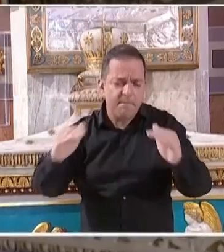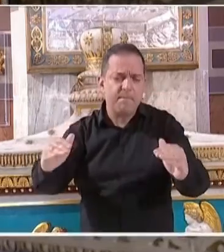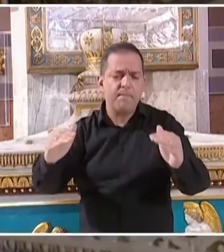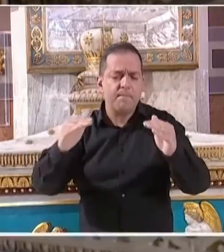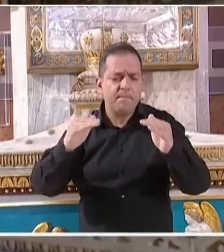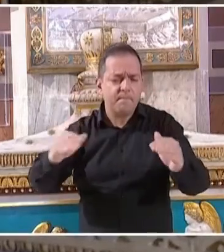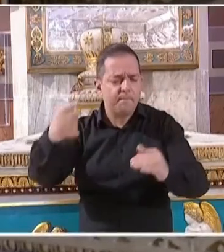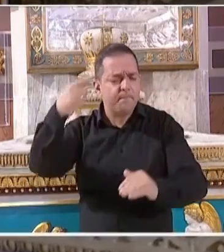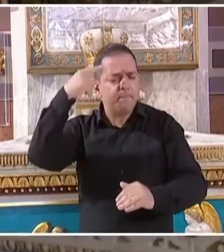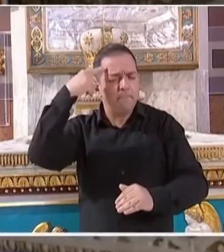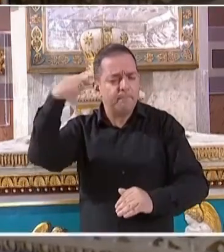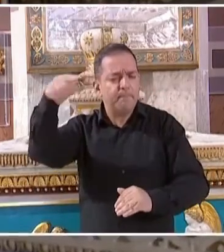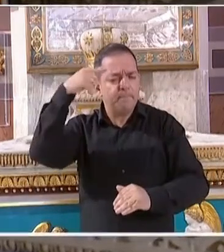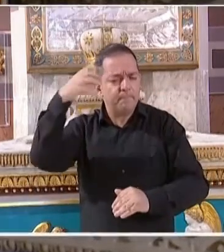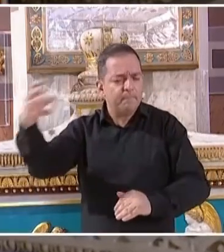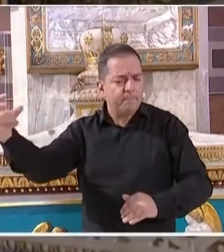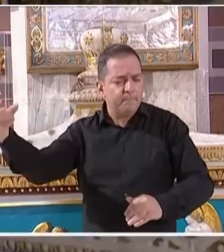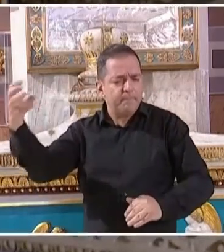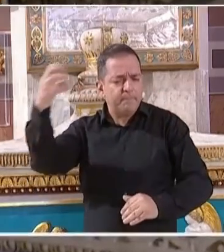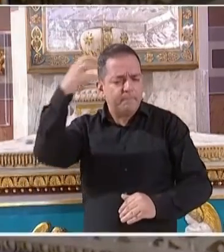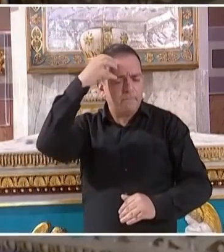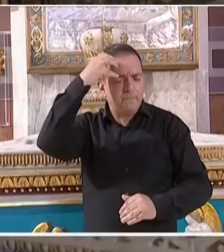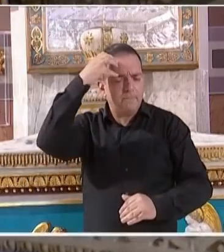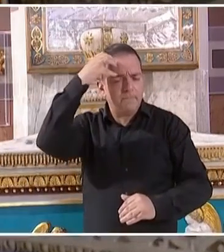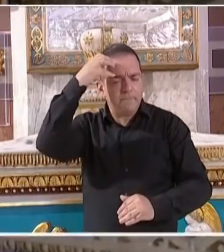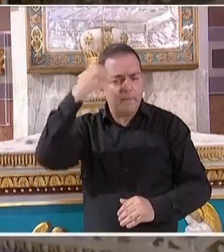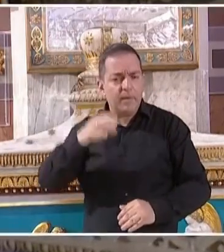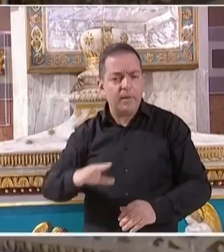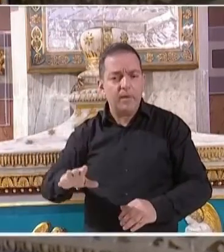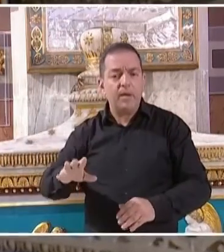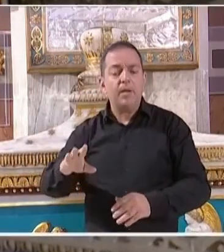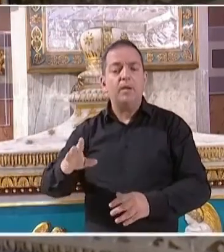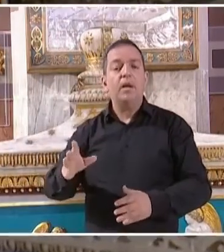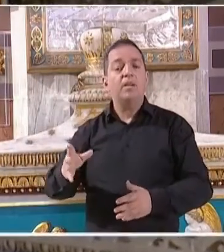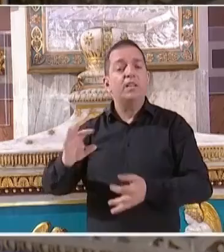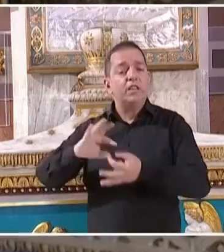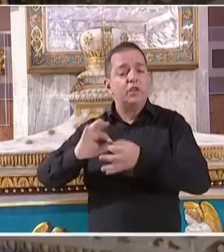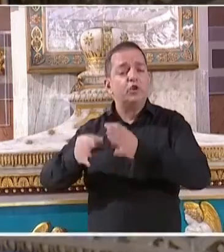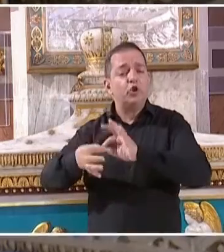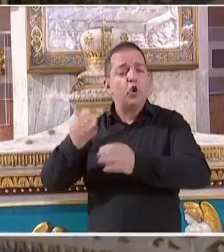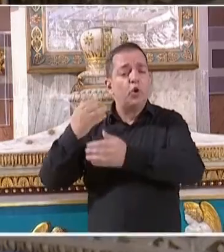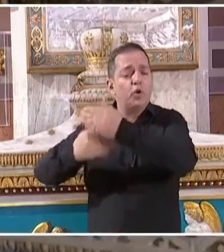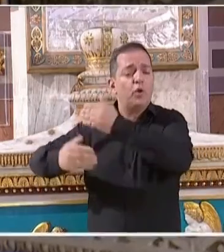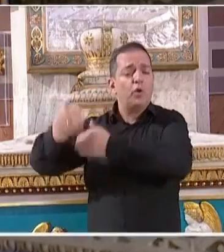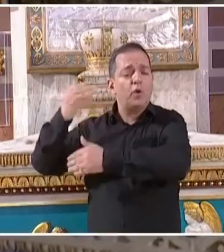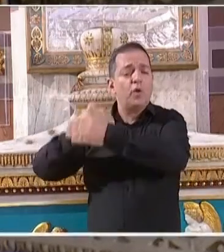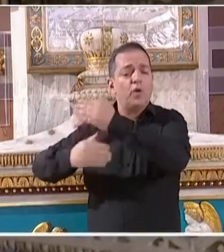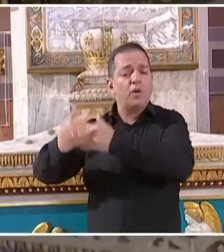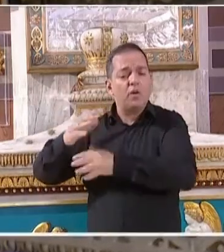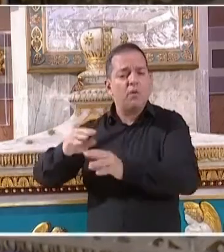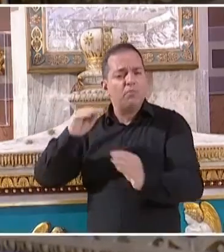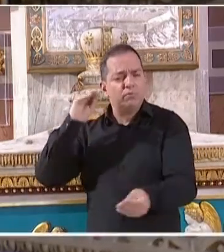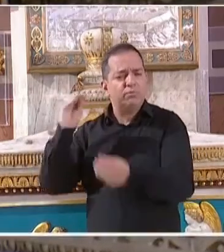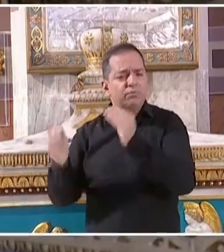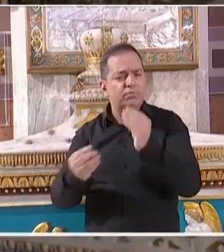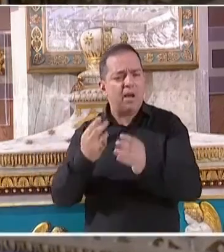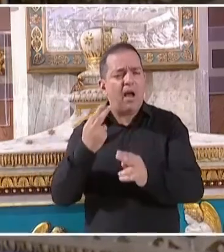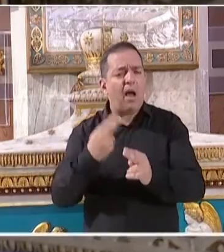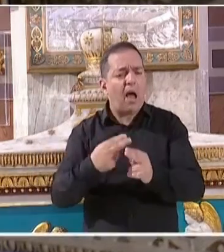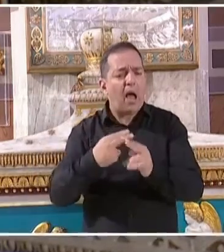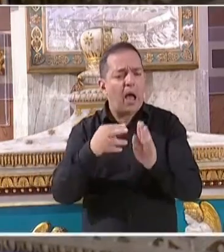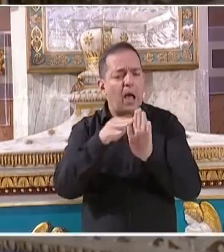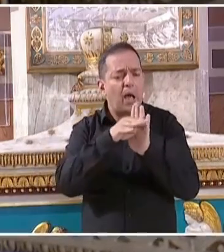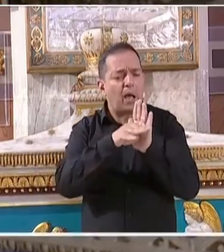ιστορική μας μνήμη και να εμπνεόμαστε διαρκώς από τα ιδανικά του γένους